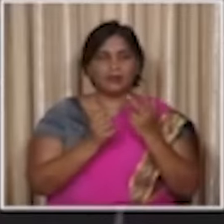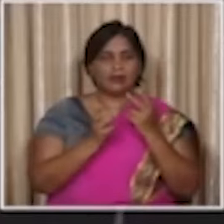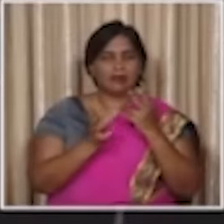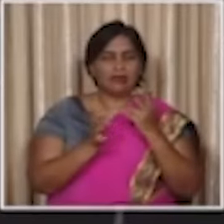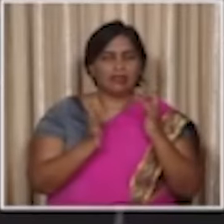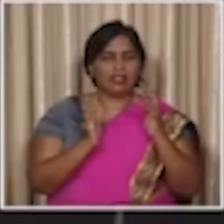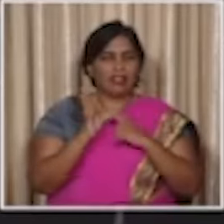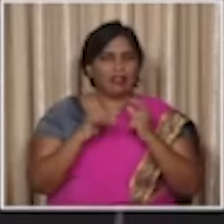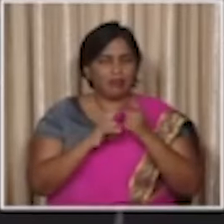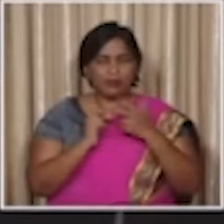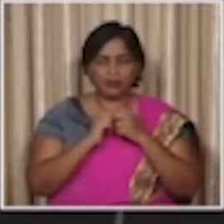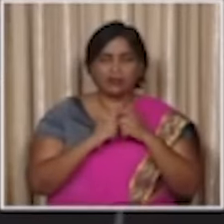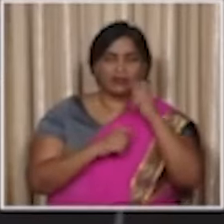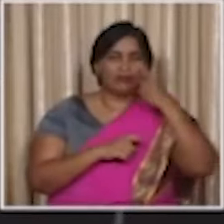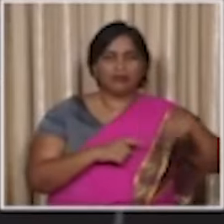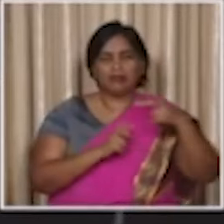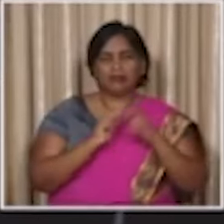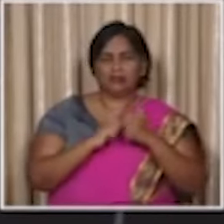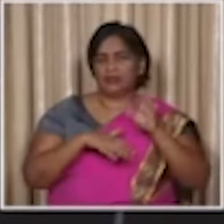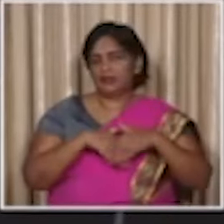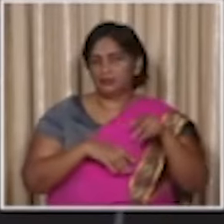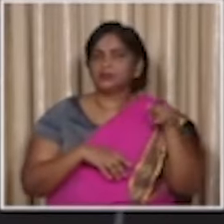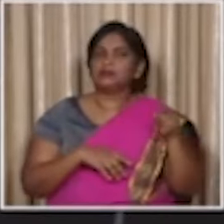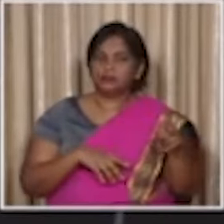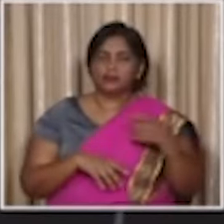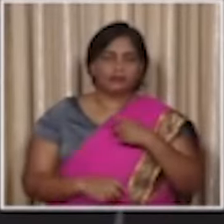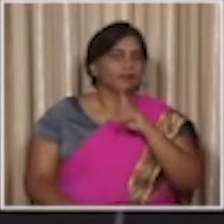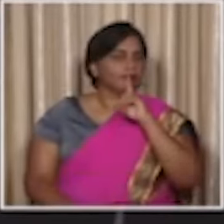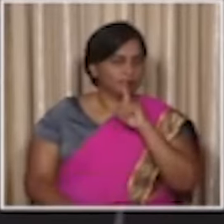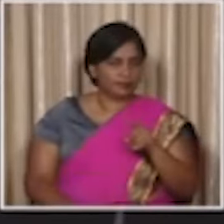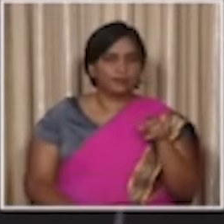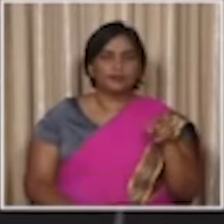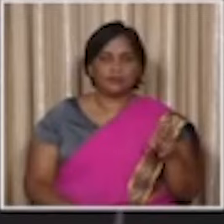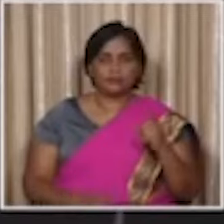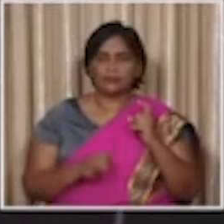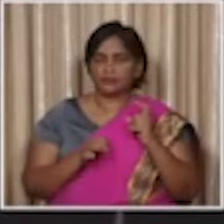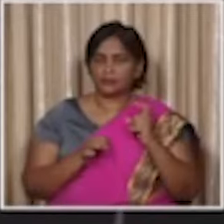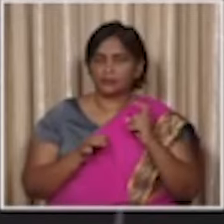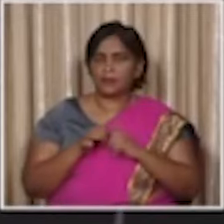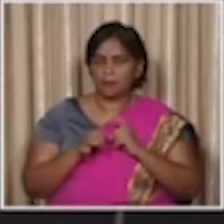අර අහිංසක ජනතාවට සිද්ධ වුණා. ඒක නිසා මම ඉල්ලීමක් කරනවා මේ ප්‍රශ්නයක් අහනවා ගරු